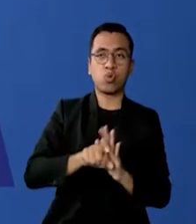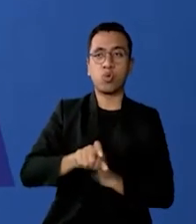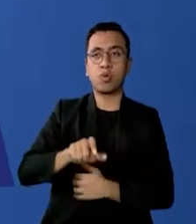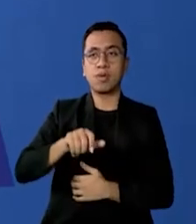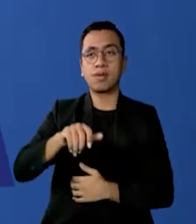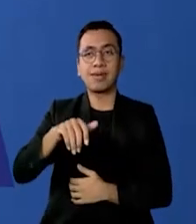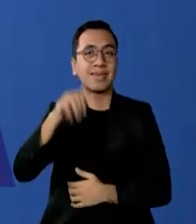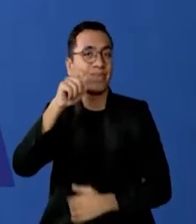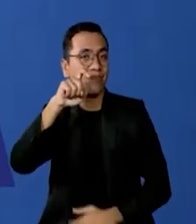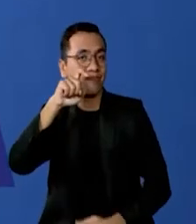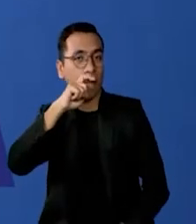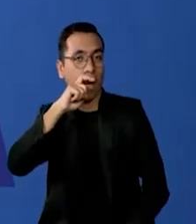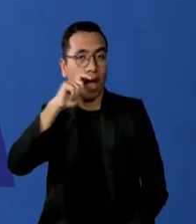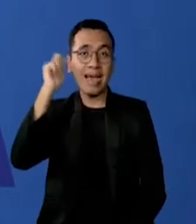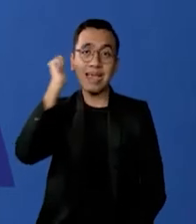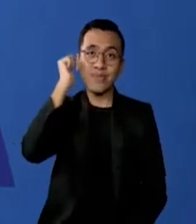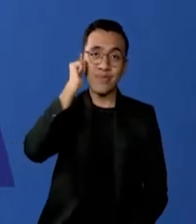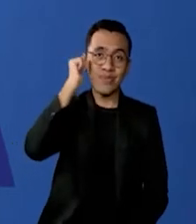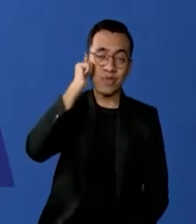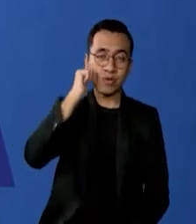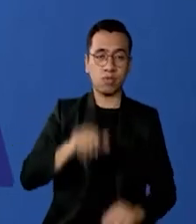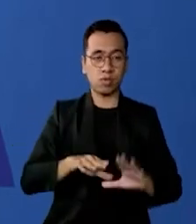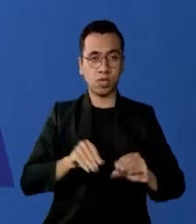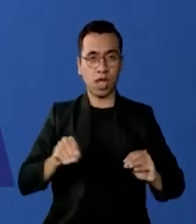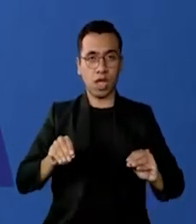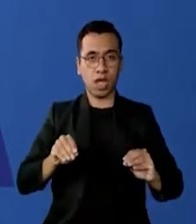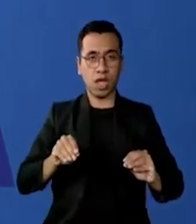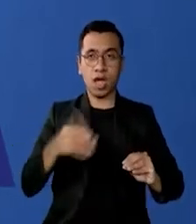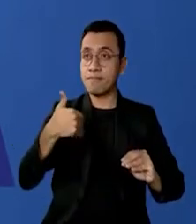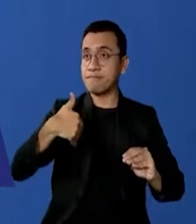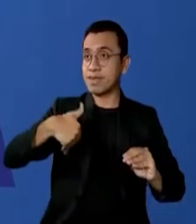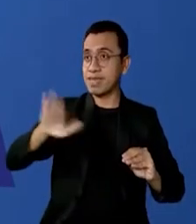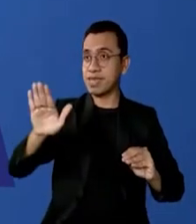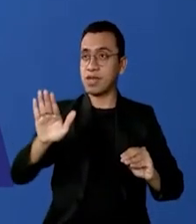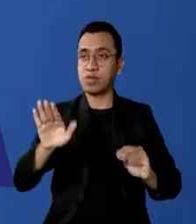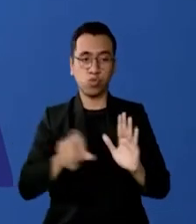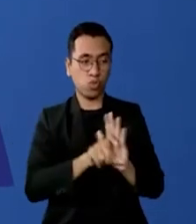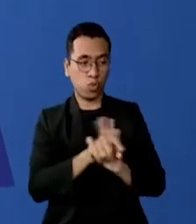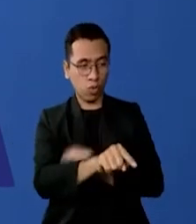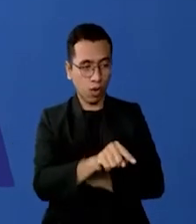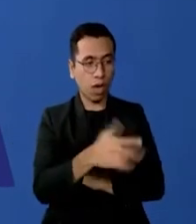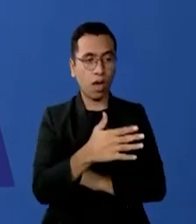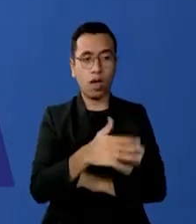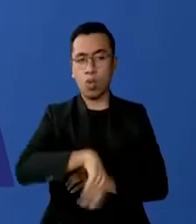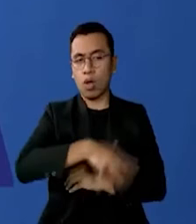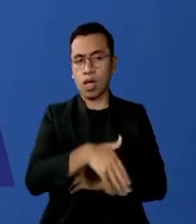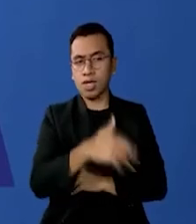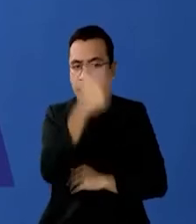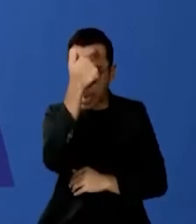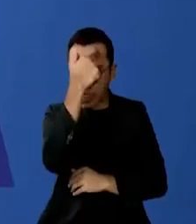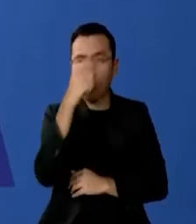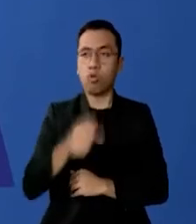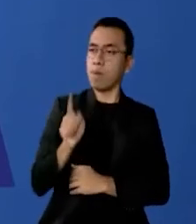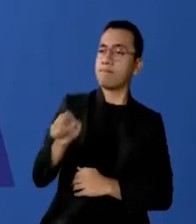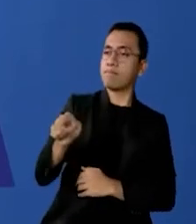bekerja dia khawatir bahwa dia kalau ada keluarganya yang sakit itu bisa yang menyebabkan jadi